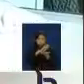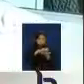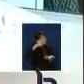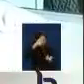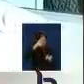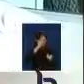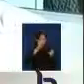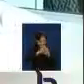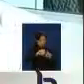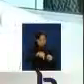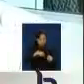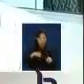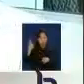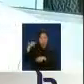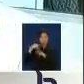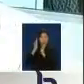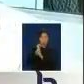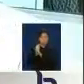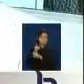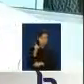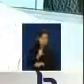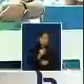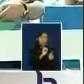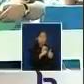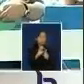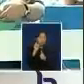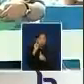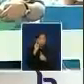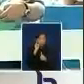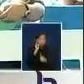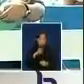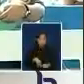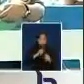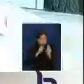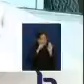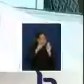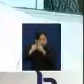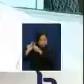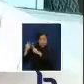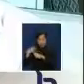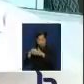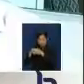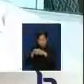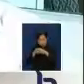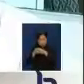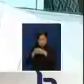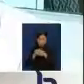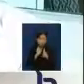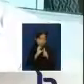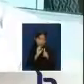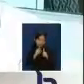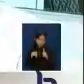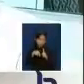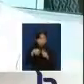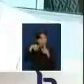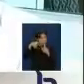ยเคลื่อนที่เร็วสอบสวนโรคนะฮะทั้งหมดประมาณ1,000หน่วยนะอยู่ทุกอำเภอครับเราก็จะส่งหน่วยนี้เข้าไปดูว่าเด็ก